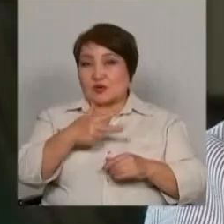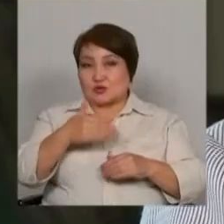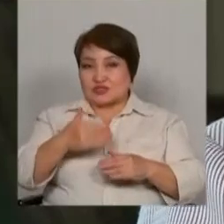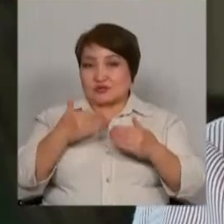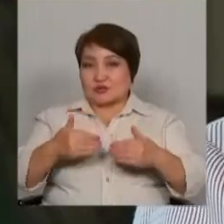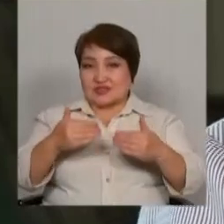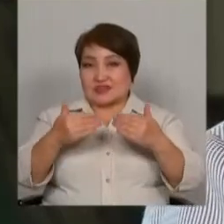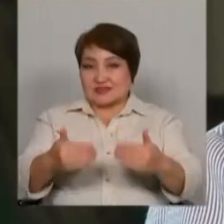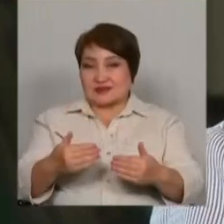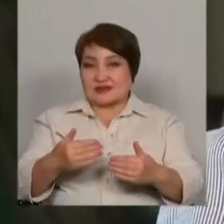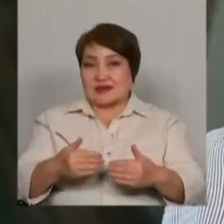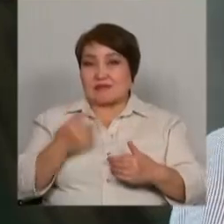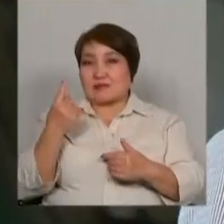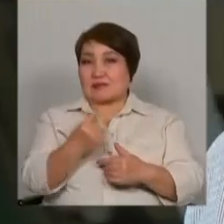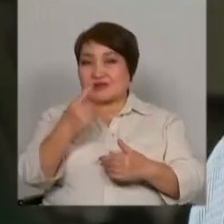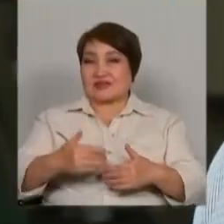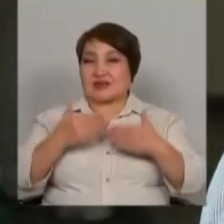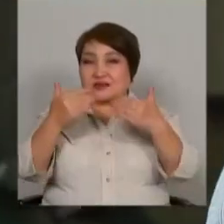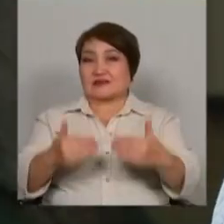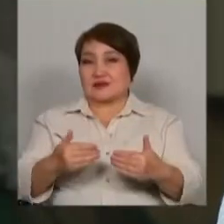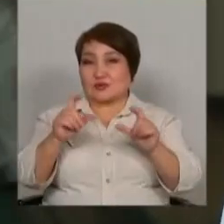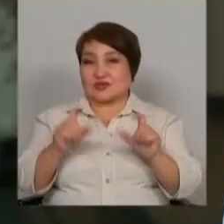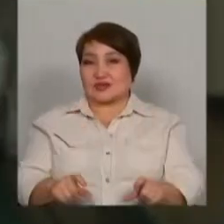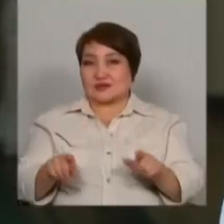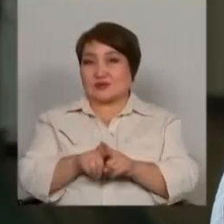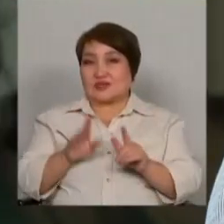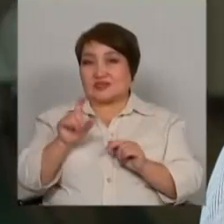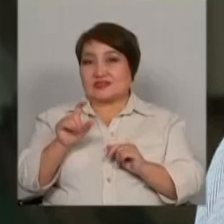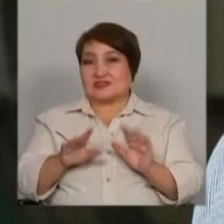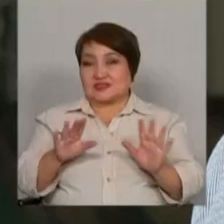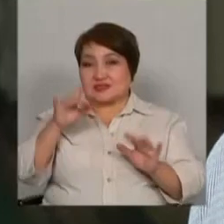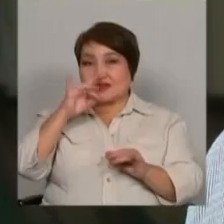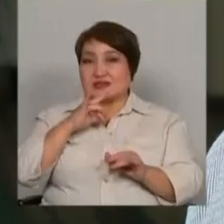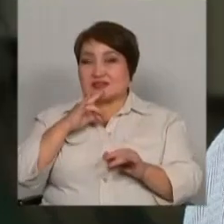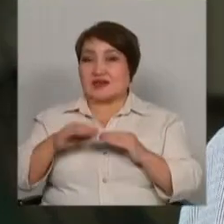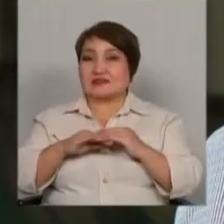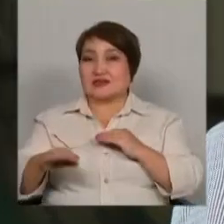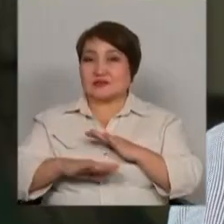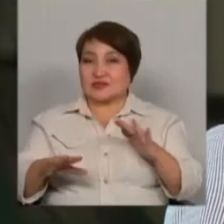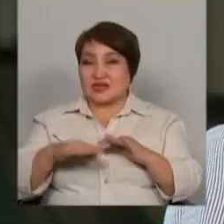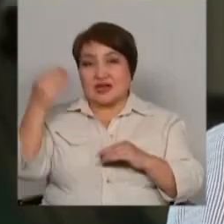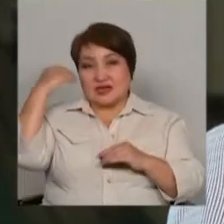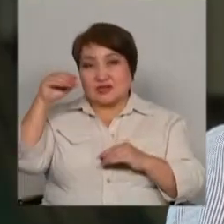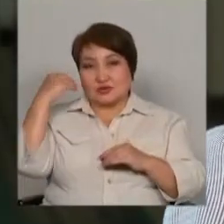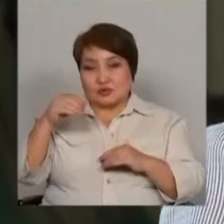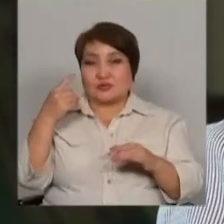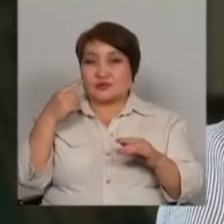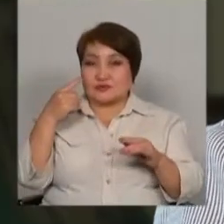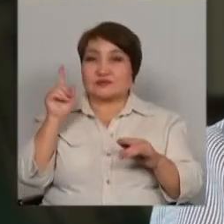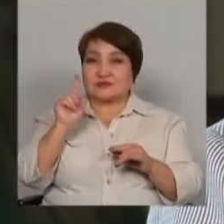ол кісінің сол заманда тек қана қазақ даласында ғана емес, түркі дүниесінде де беделді тұлға болғанын көрсетеді. Міне